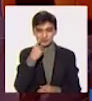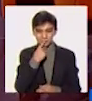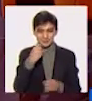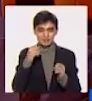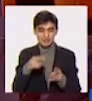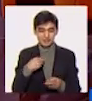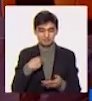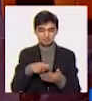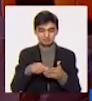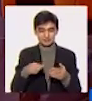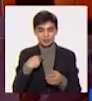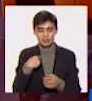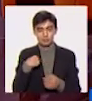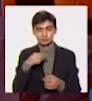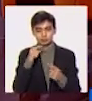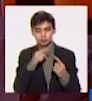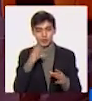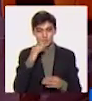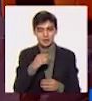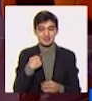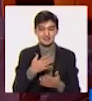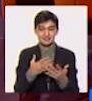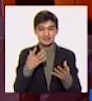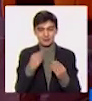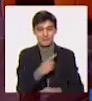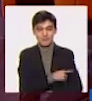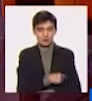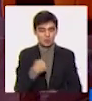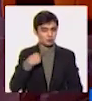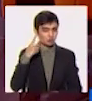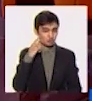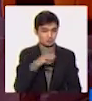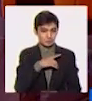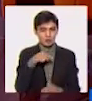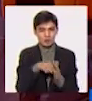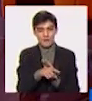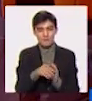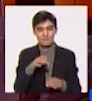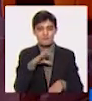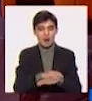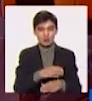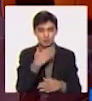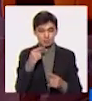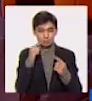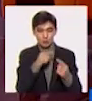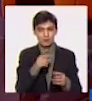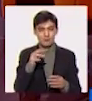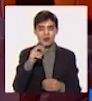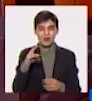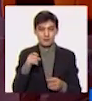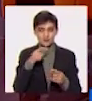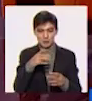сенімді жүретінмін, маған ештеңе жұқпайды деп. Бірақ бірнеше күн бұрын дәрігерлерден естідім, бұның да ғылыми дәлелі жоқ коронавирусқа қарсы тұра алатын дейді. Қаншалықты